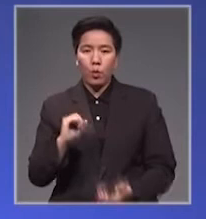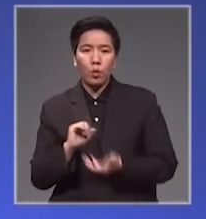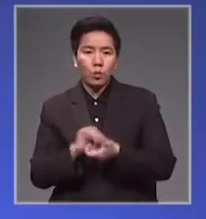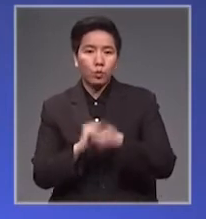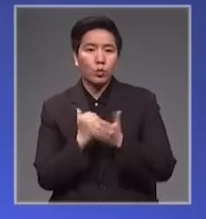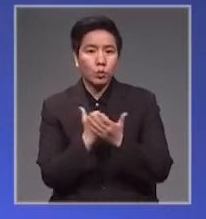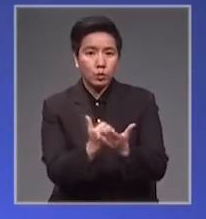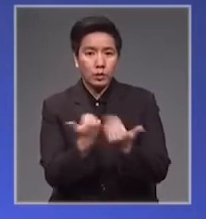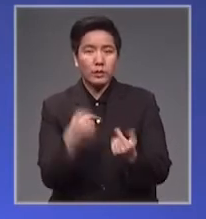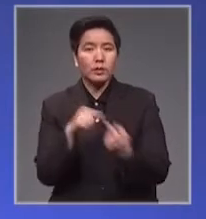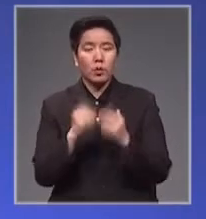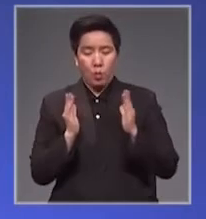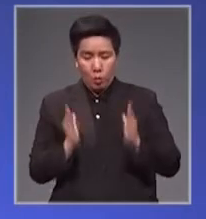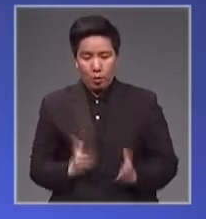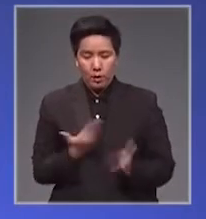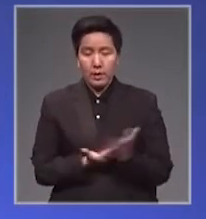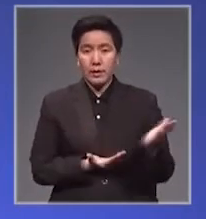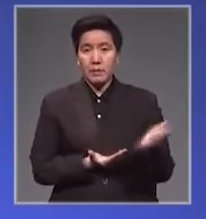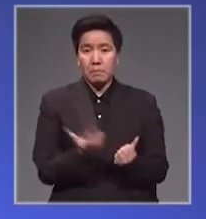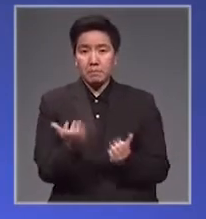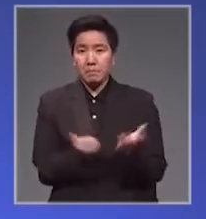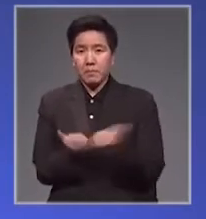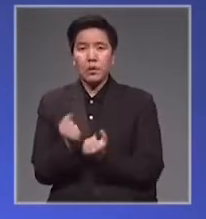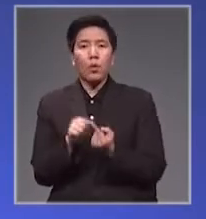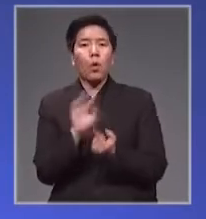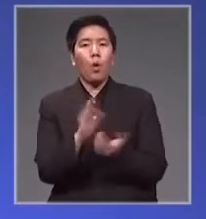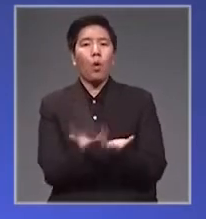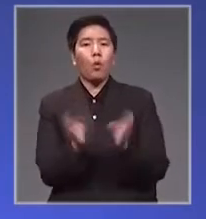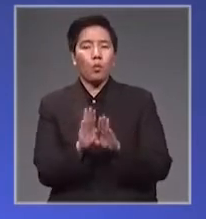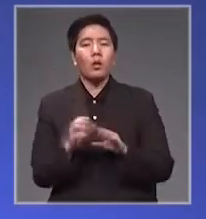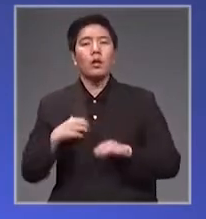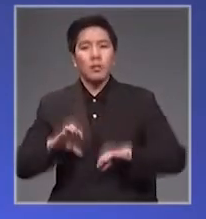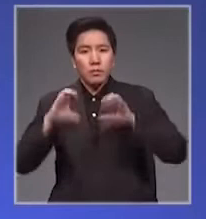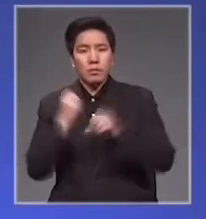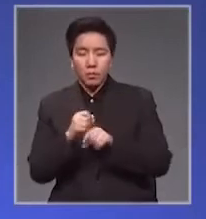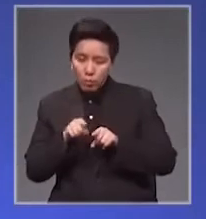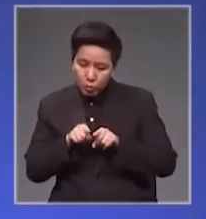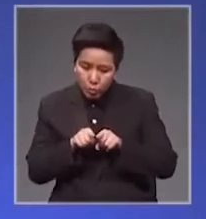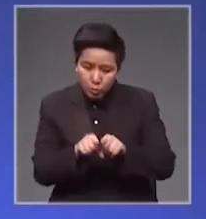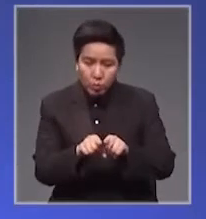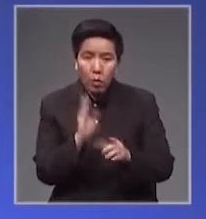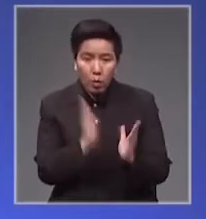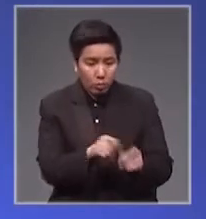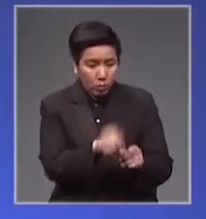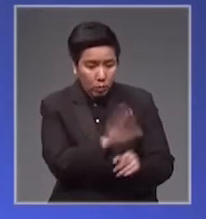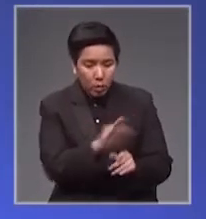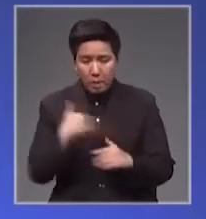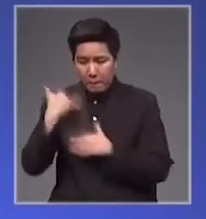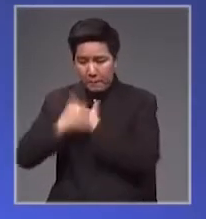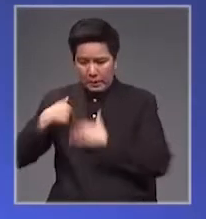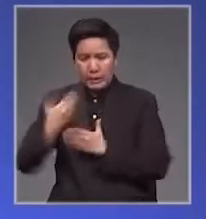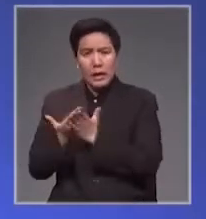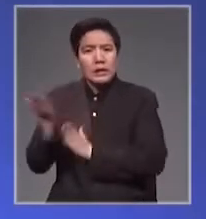ริหารหนี้ครัวเรือนหนี้สาธารณะรัฐบาลก็ต้องทำควบคู่กันไปนะครับตลอดเวลาหนี้ประชาชนหนี้ของประเทศเ